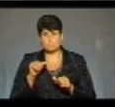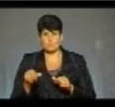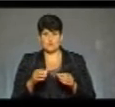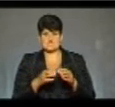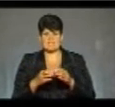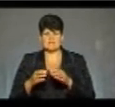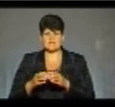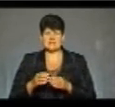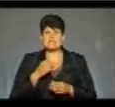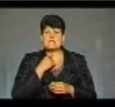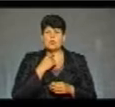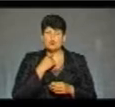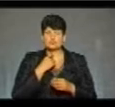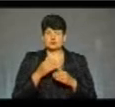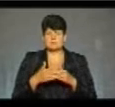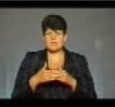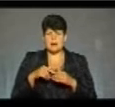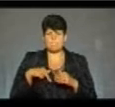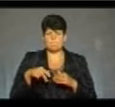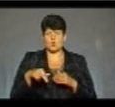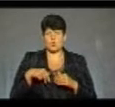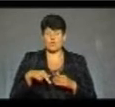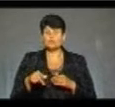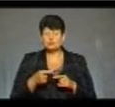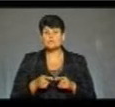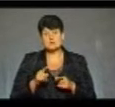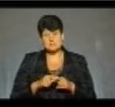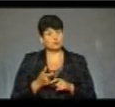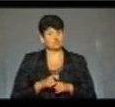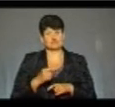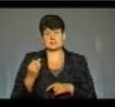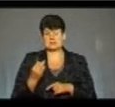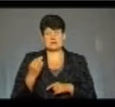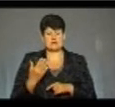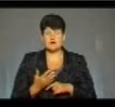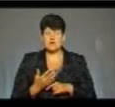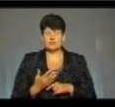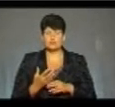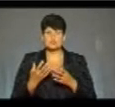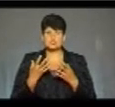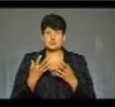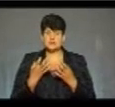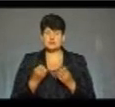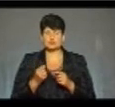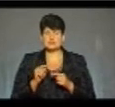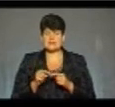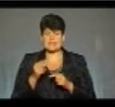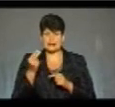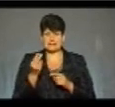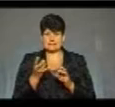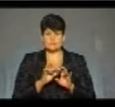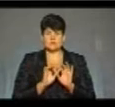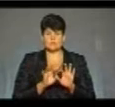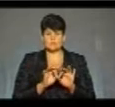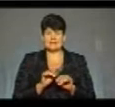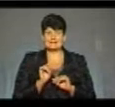позафракційні, і голос біля проходу, скажімо. Оце дуже цікаво. Ще до цієї картинки потрібно